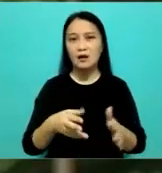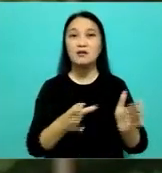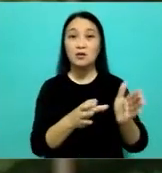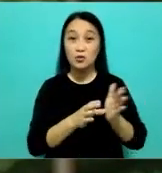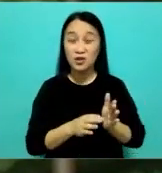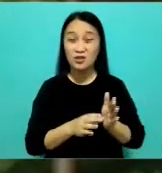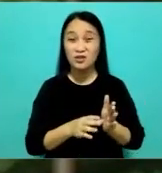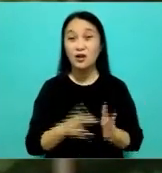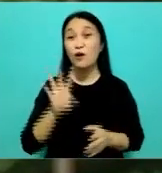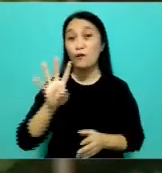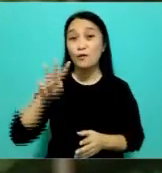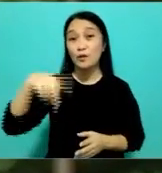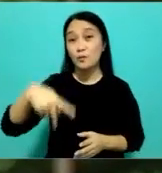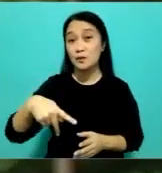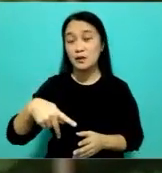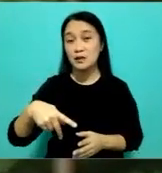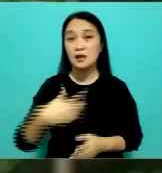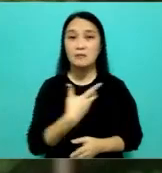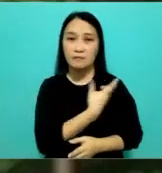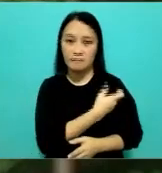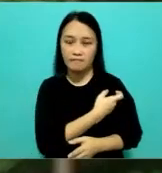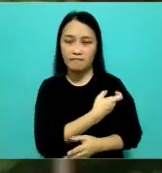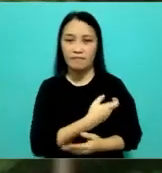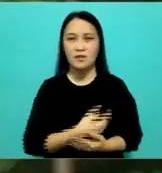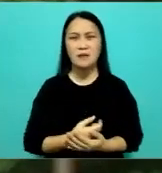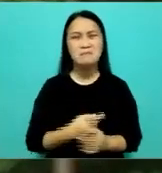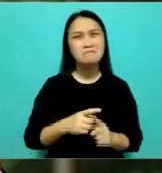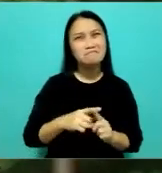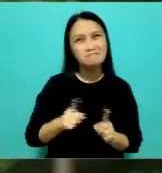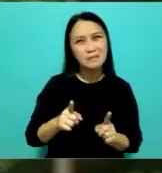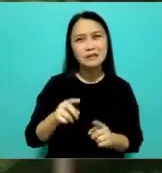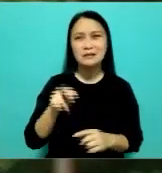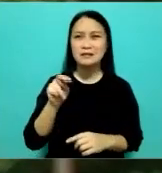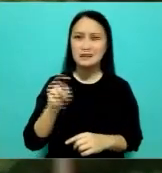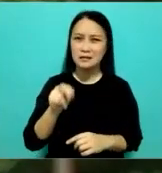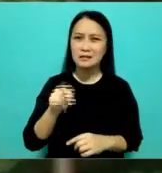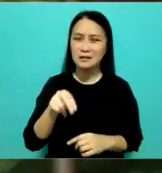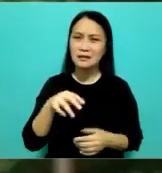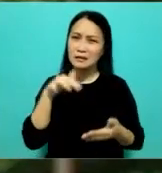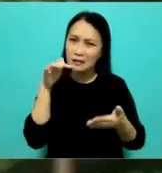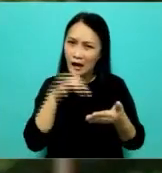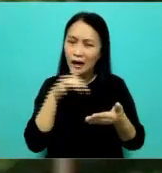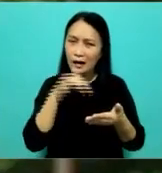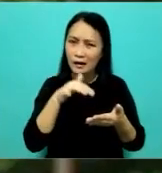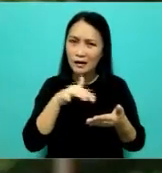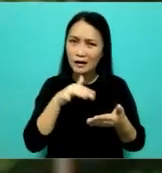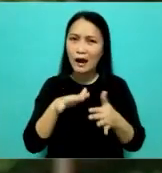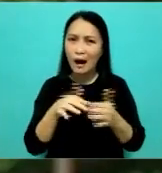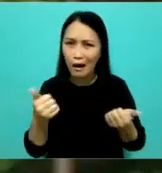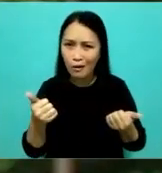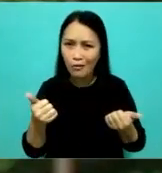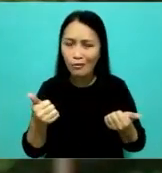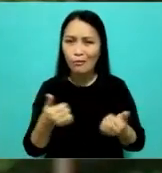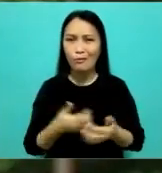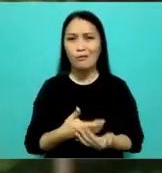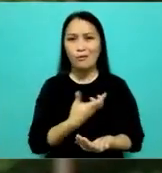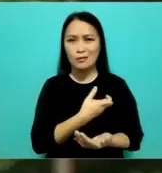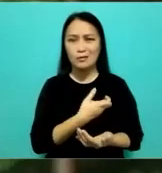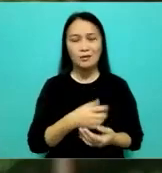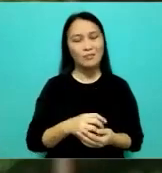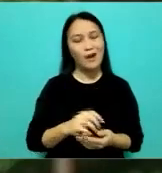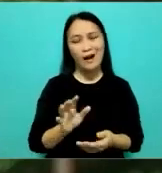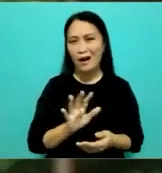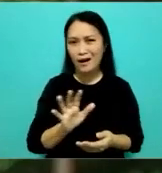ang COVID-19 vaccination. Pero baka raw kailangan munang pag-aralan kung paano ito may sasagawa. Lalo't ayaw daw nilang may